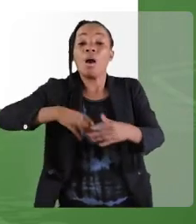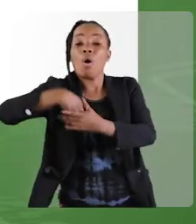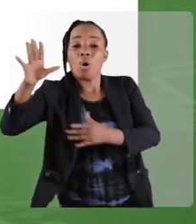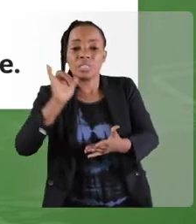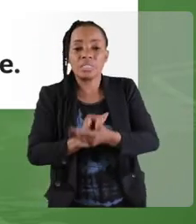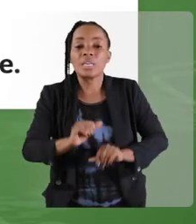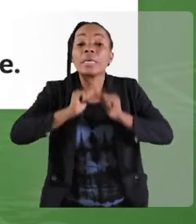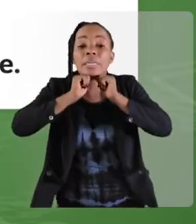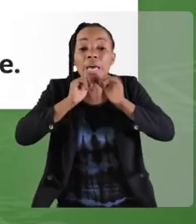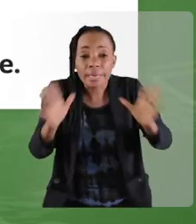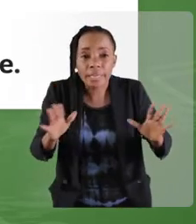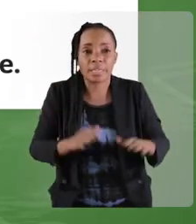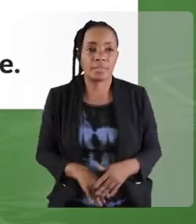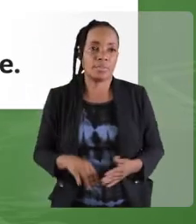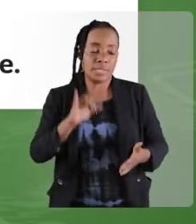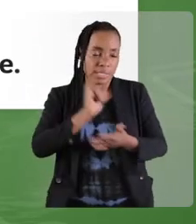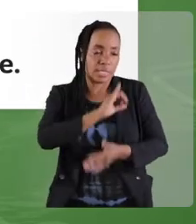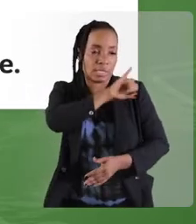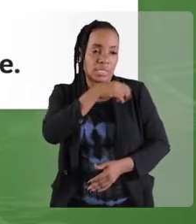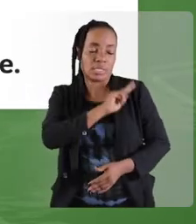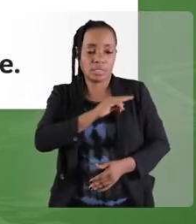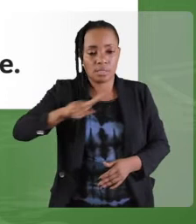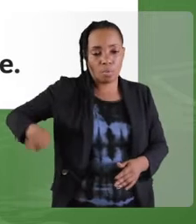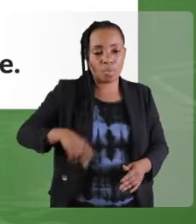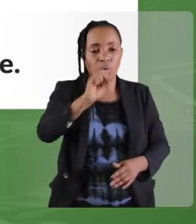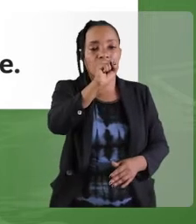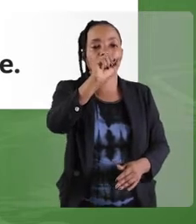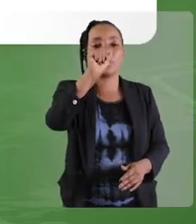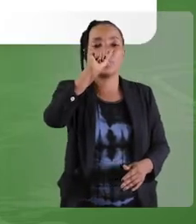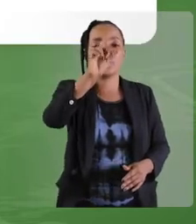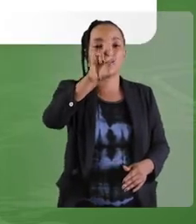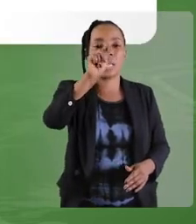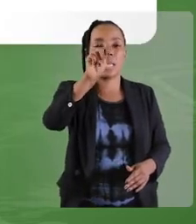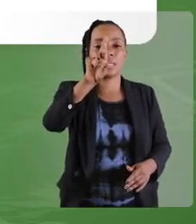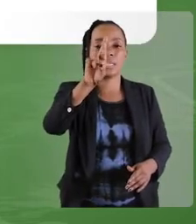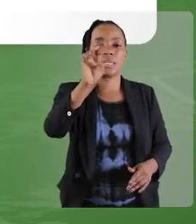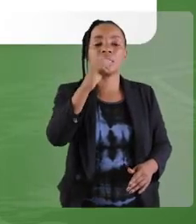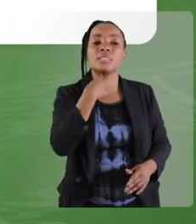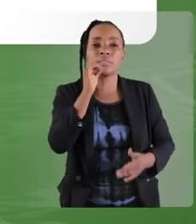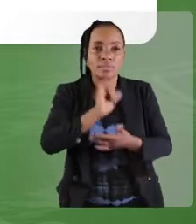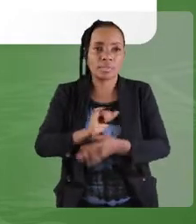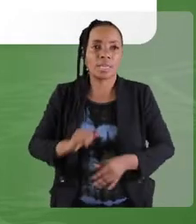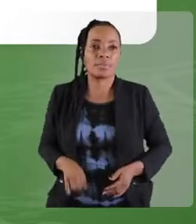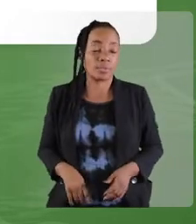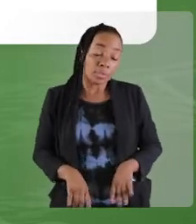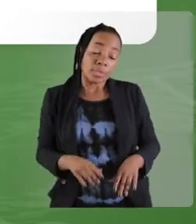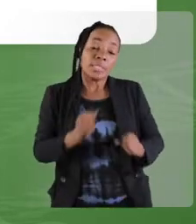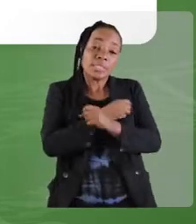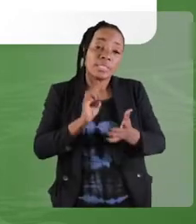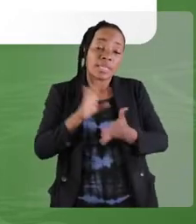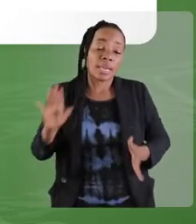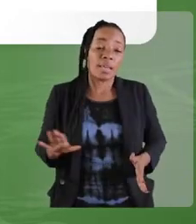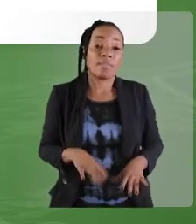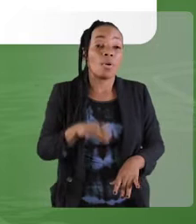rien. Jean-Paul Sartre, l'existentialisme est un humanisme. Alors, chers élèves, le travail d'étude